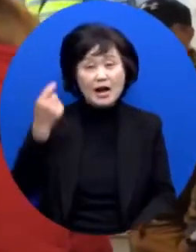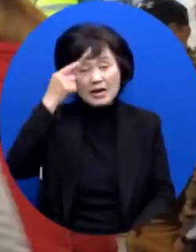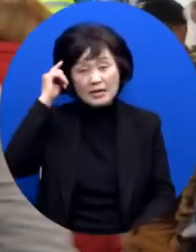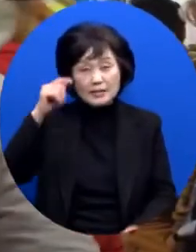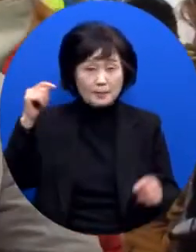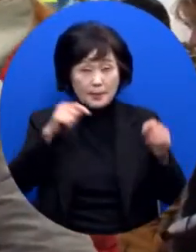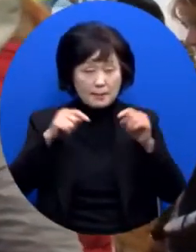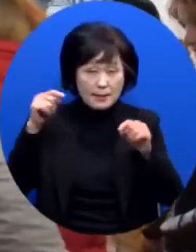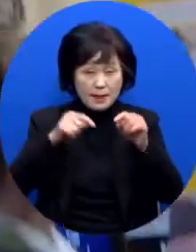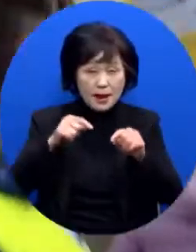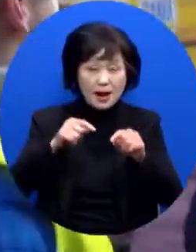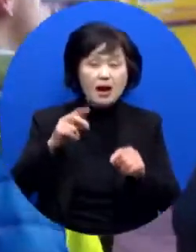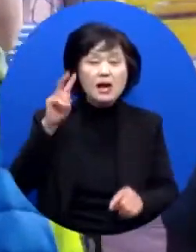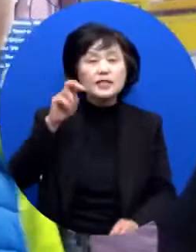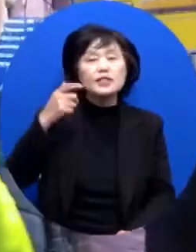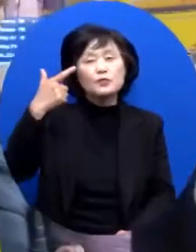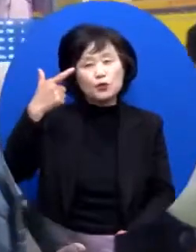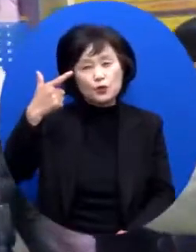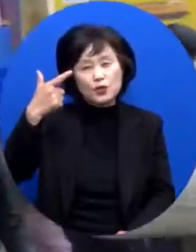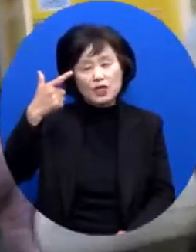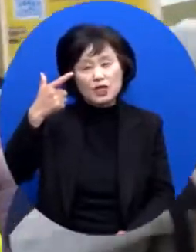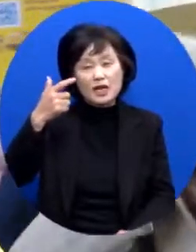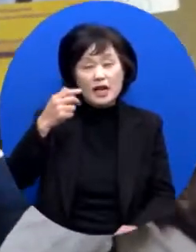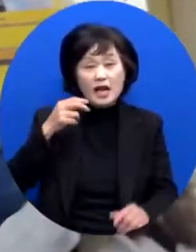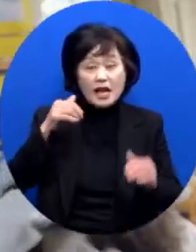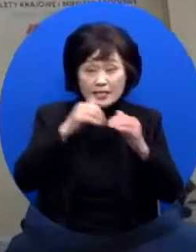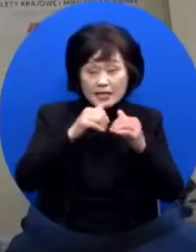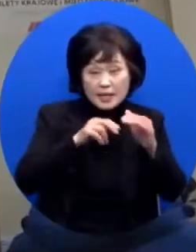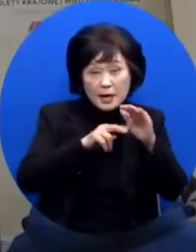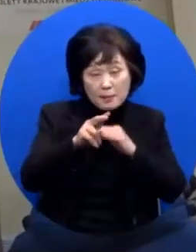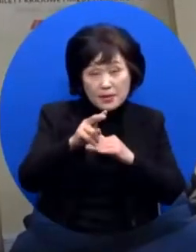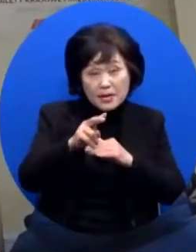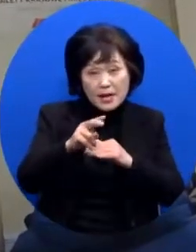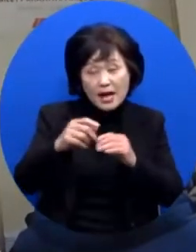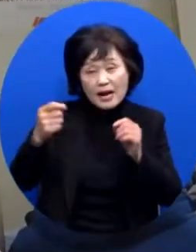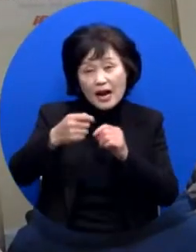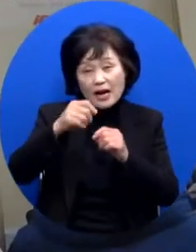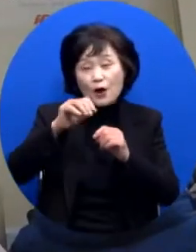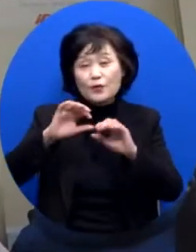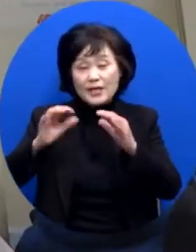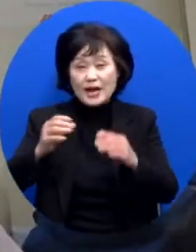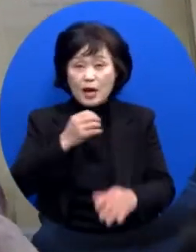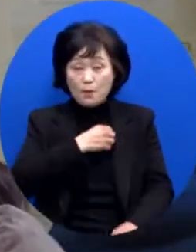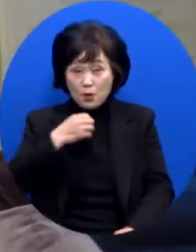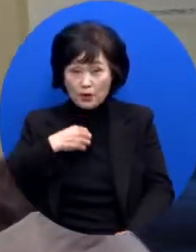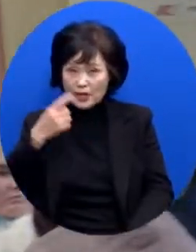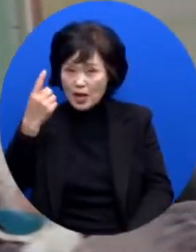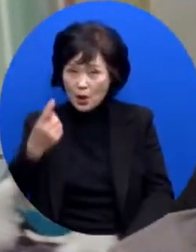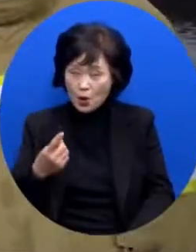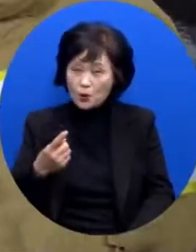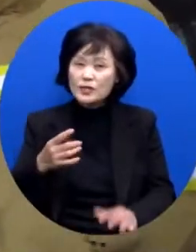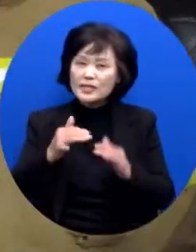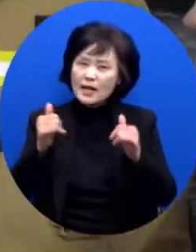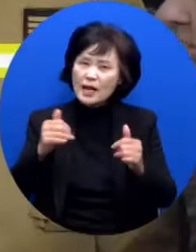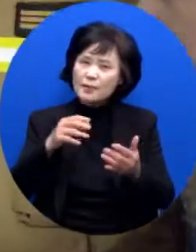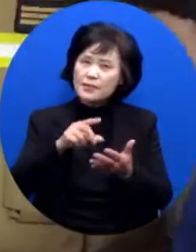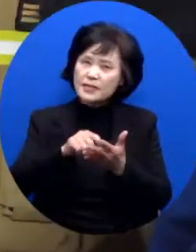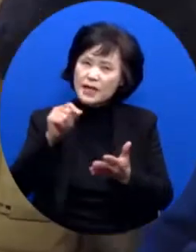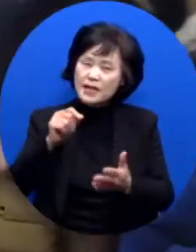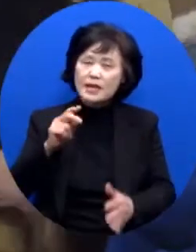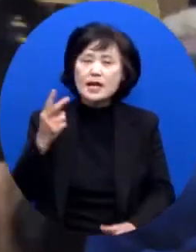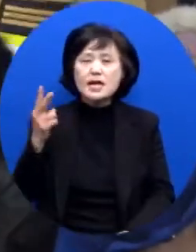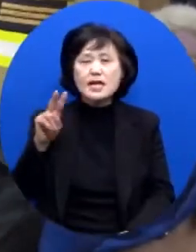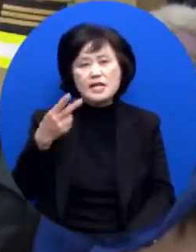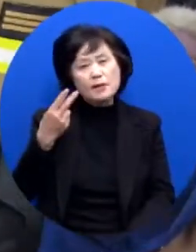지 26일째. 전쟁을 피해 이웃국가 폴란드로 넘어온 우크라이나 주민은 추산 200만 명입니다.